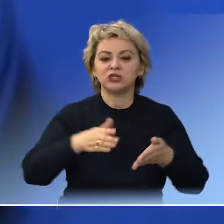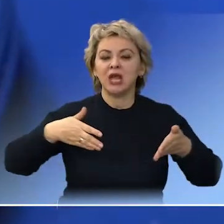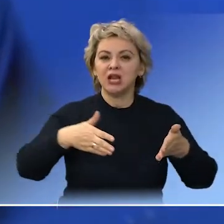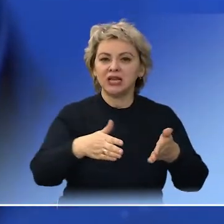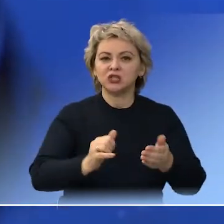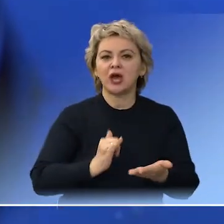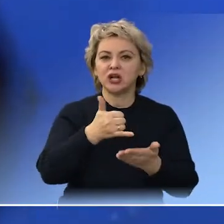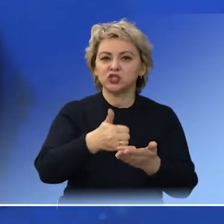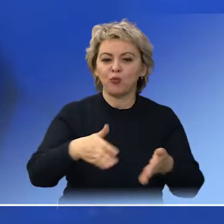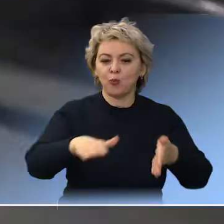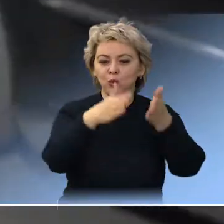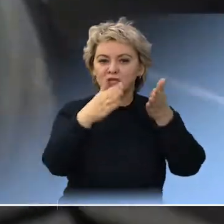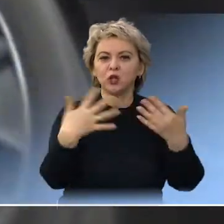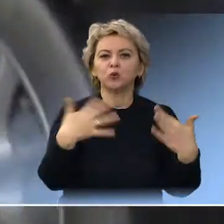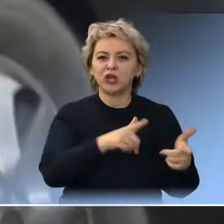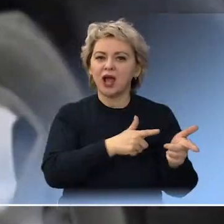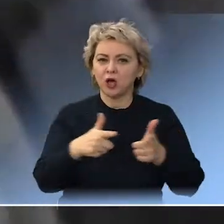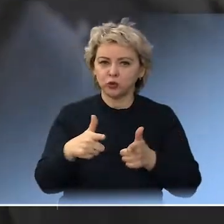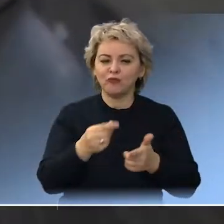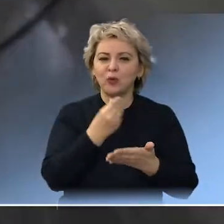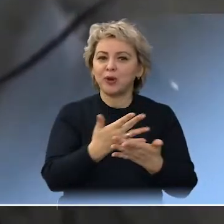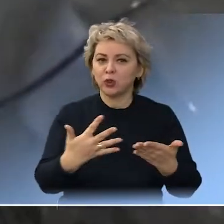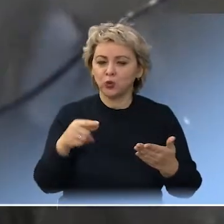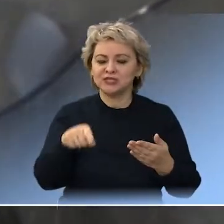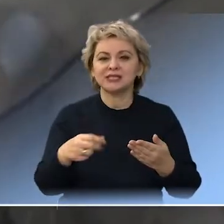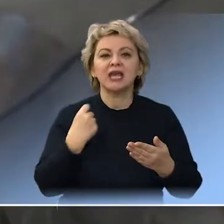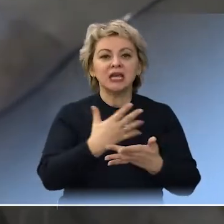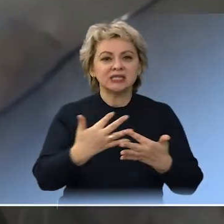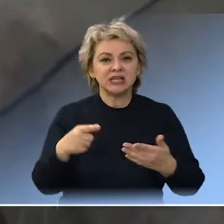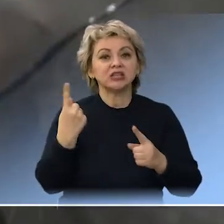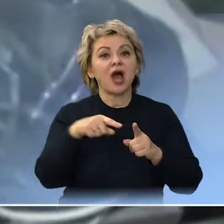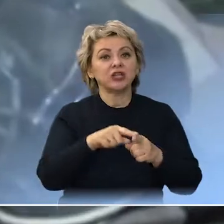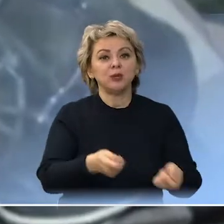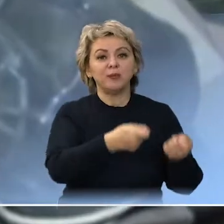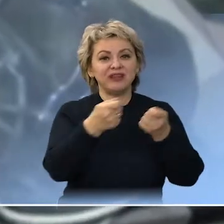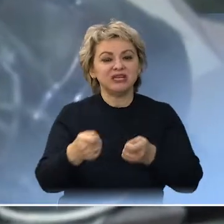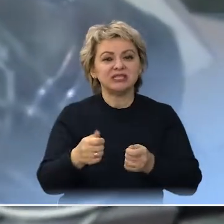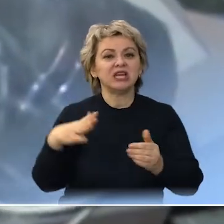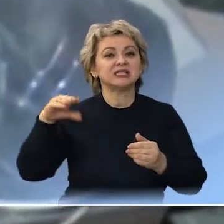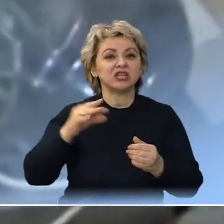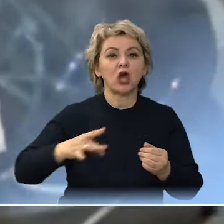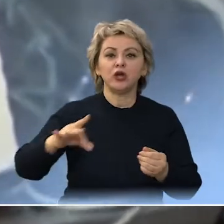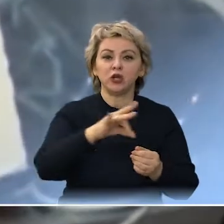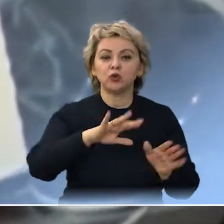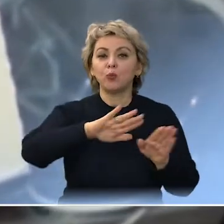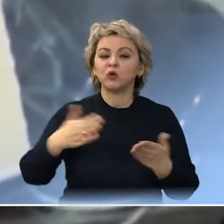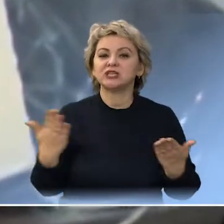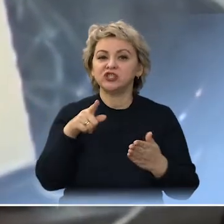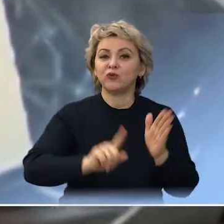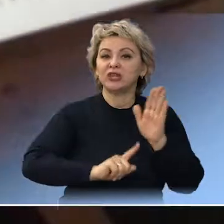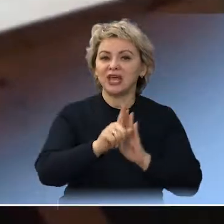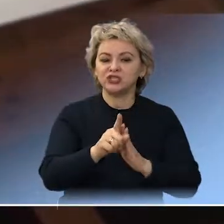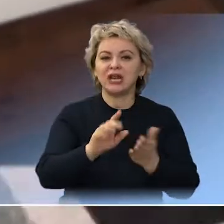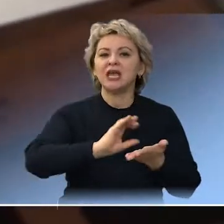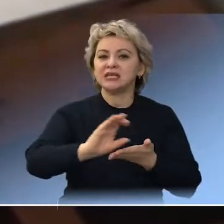по розливу алкоголя и уже готовую продукцию. Сырье злоумышленники привозили из соседнего региона, после чего